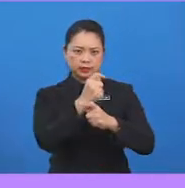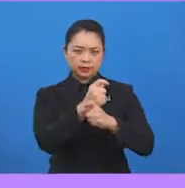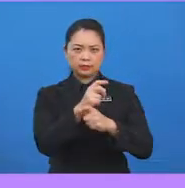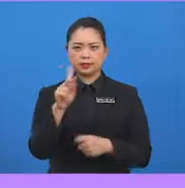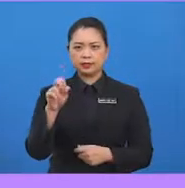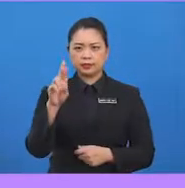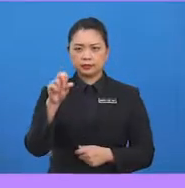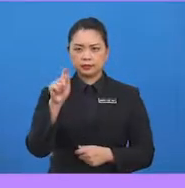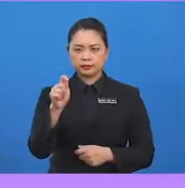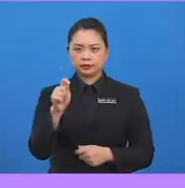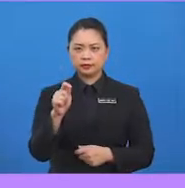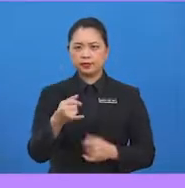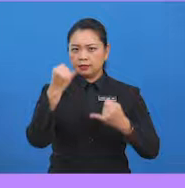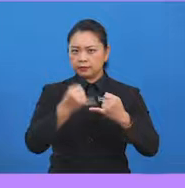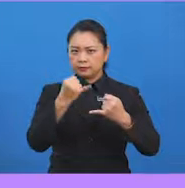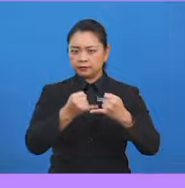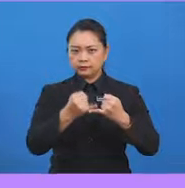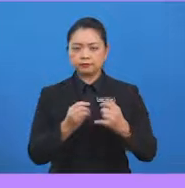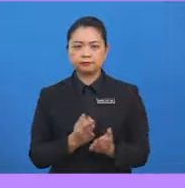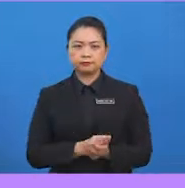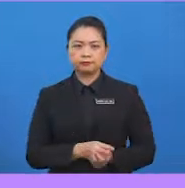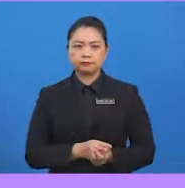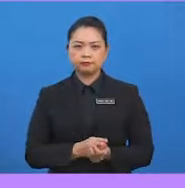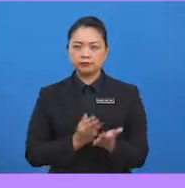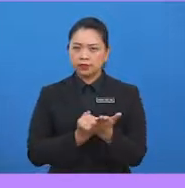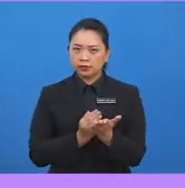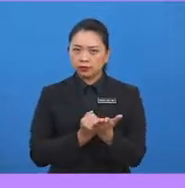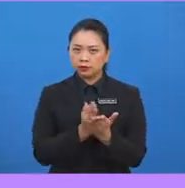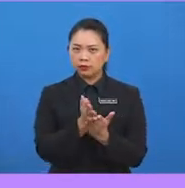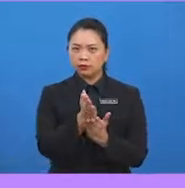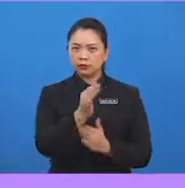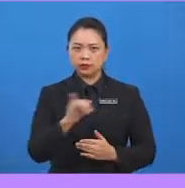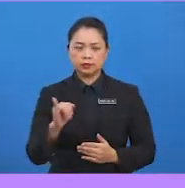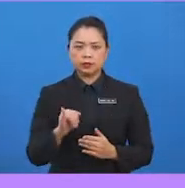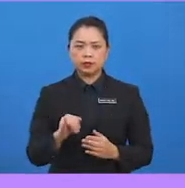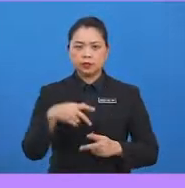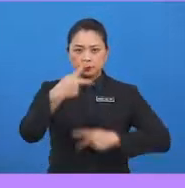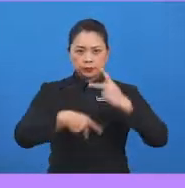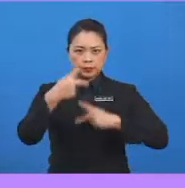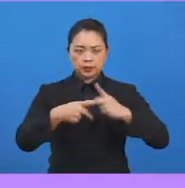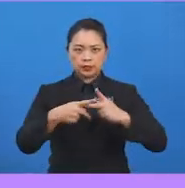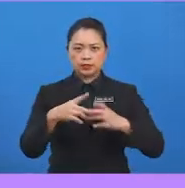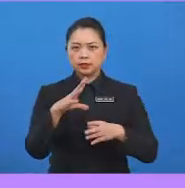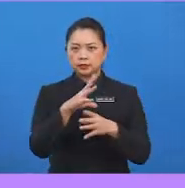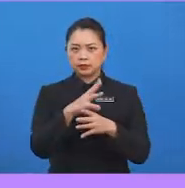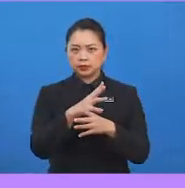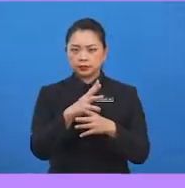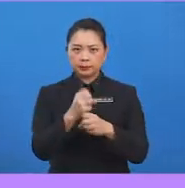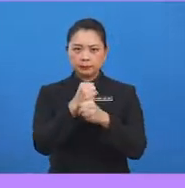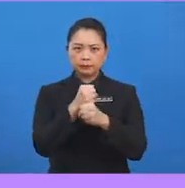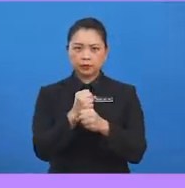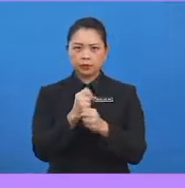pengaratan. Dan yang terakhir, melalui proses pengaloian juga dapat mengubah sifat logam